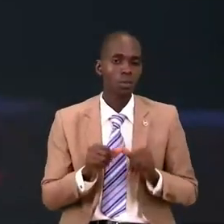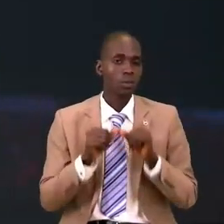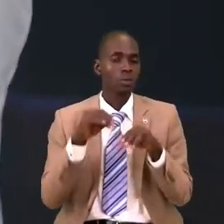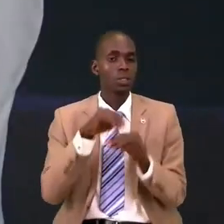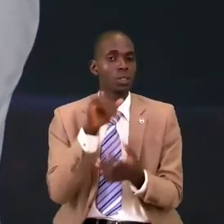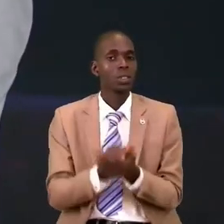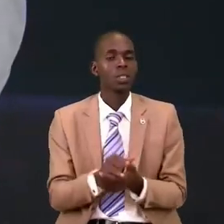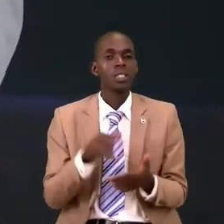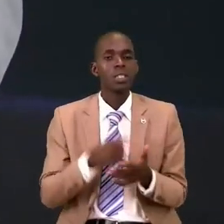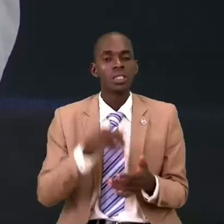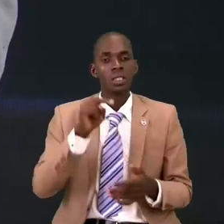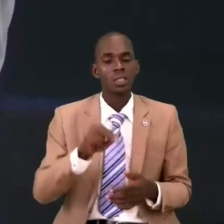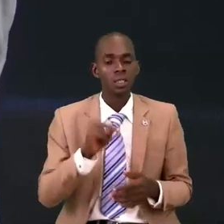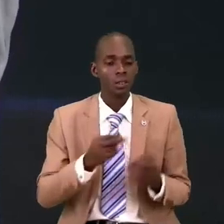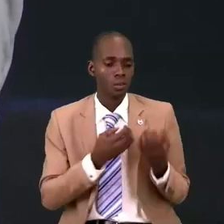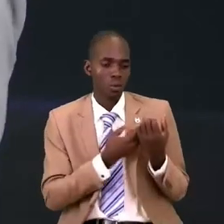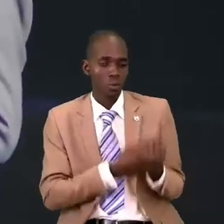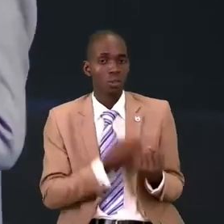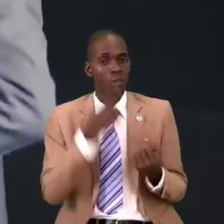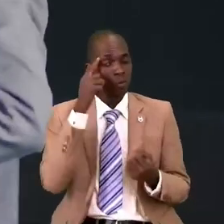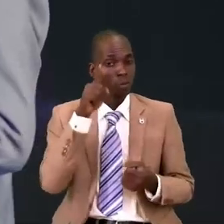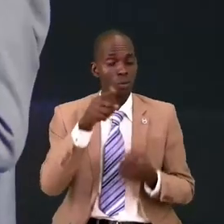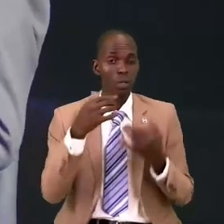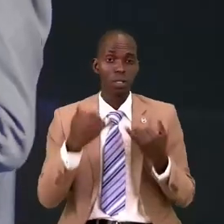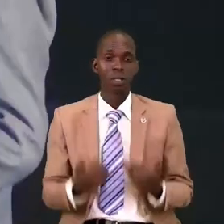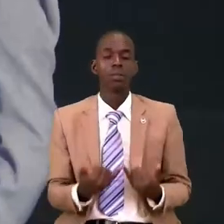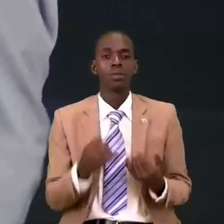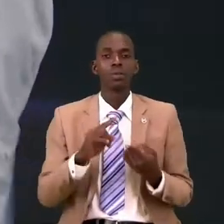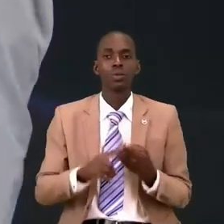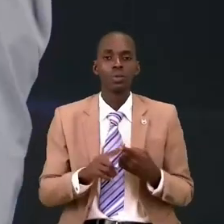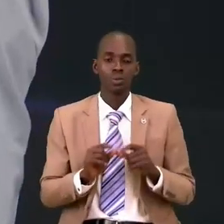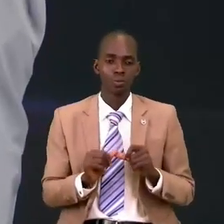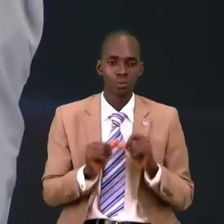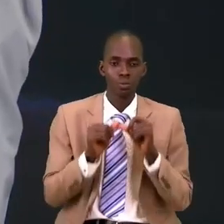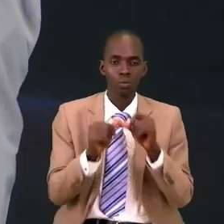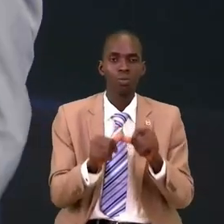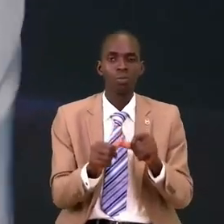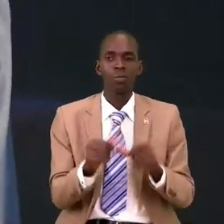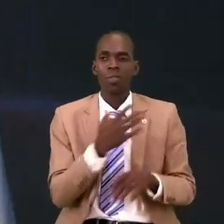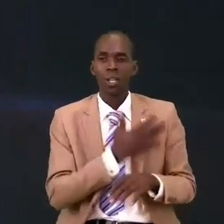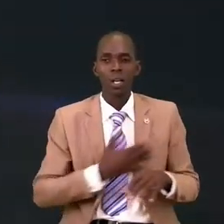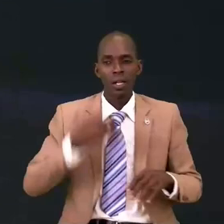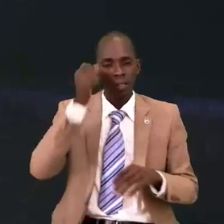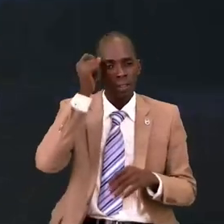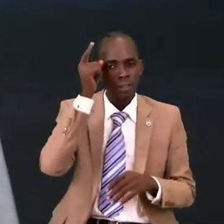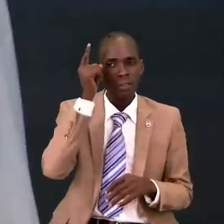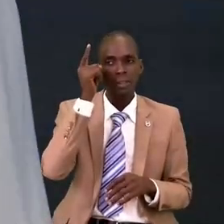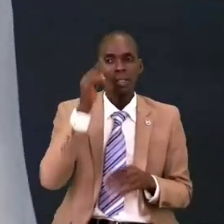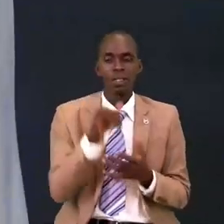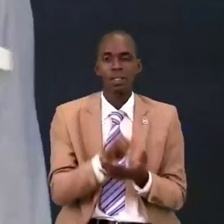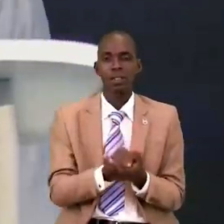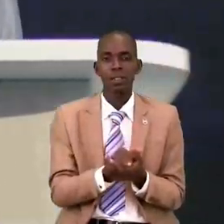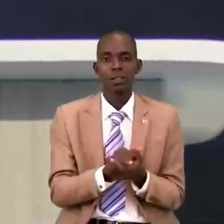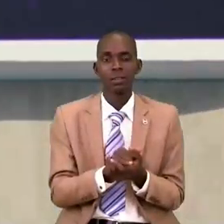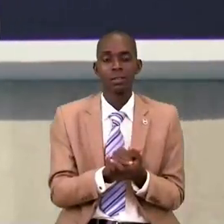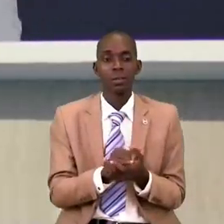puisses avancer et que tu comprennes que ce que les autres évitent,